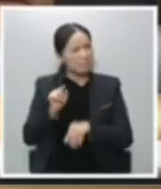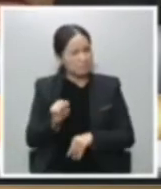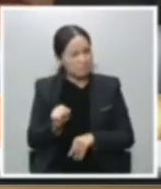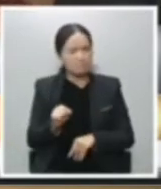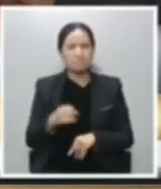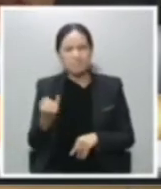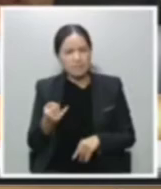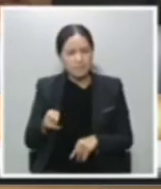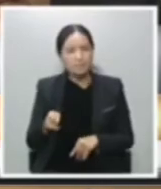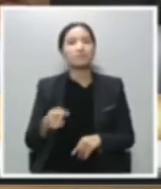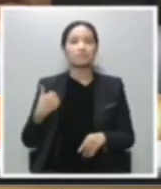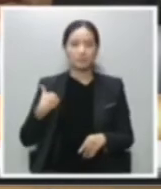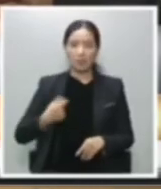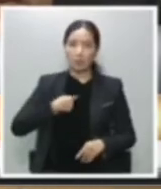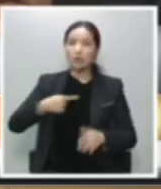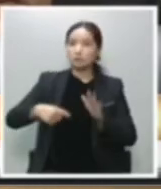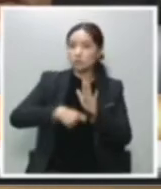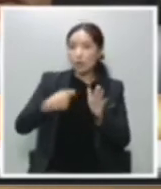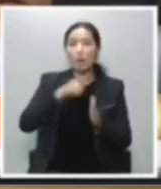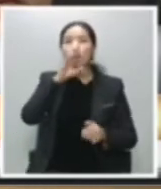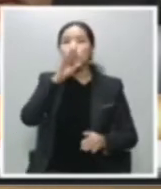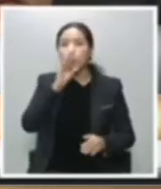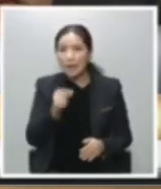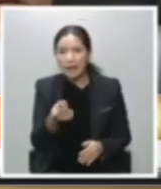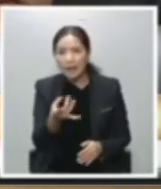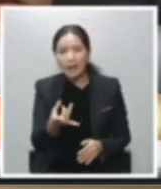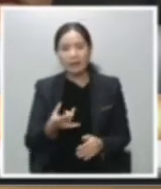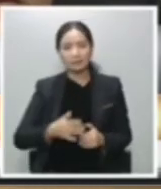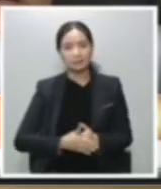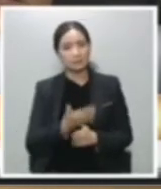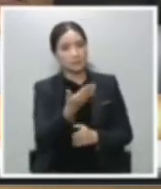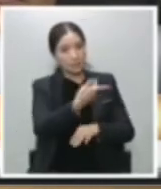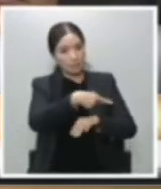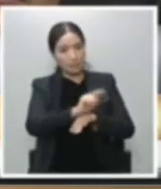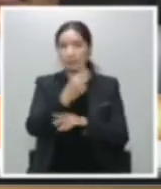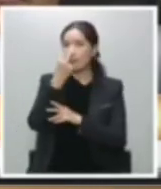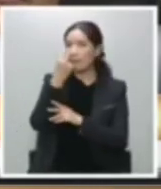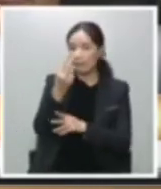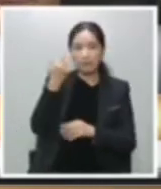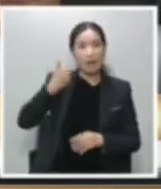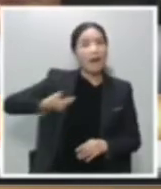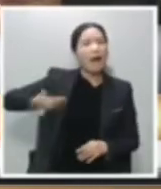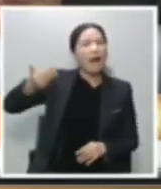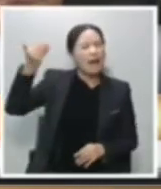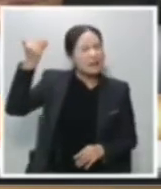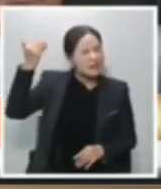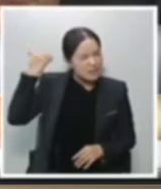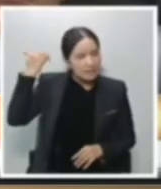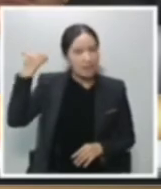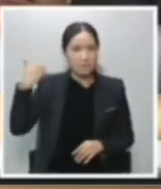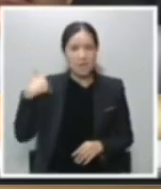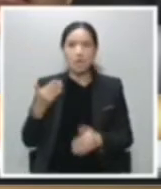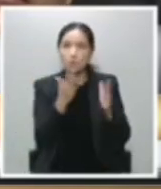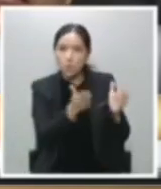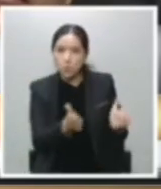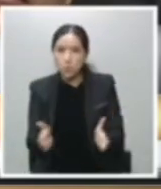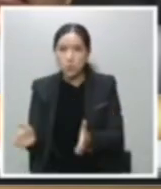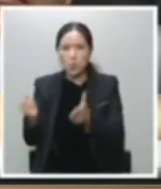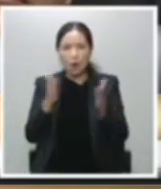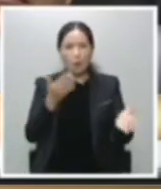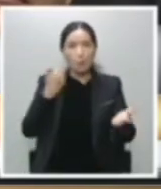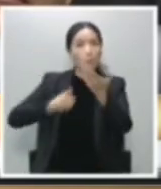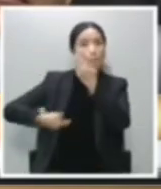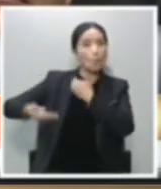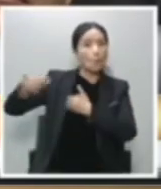านว่าสาเหตุที่ผมจะต้องพูดก็คือว่าตั้งแต่ที่ท่านประธานเห็นนะครับในอดีตมันจะมีขบวนการนะครับสมัยก่อน